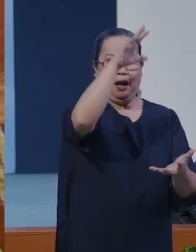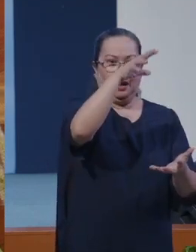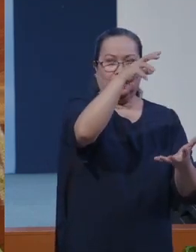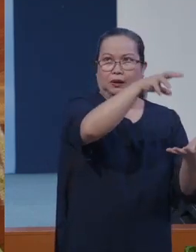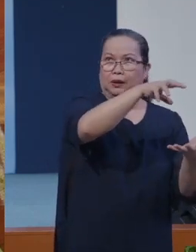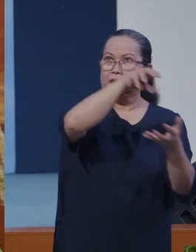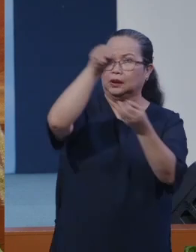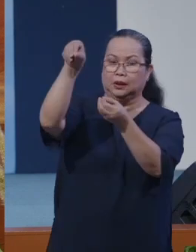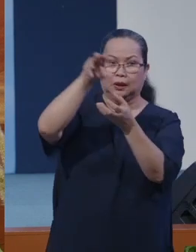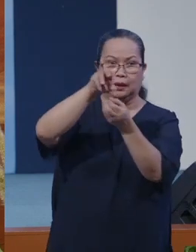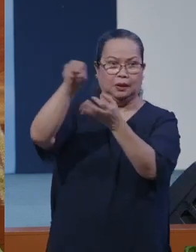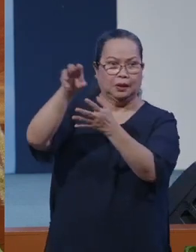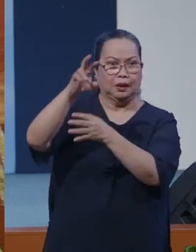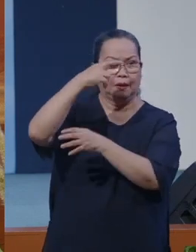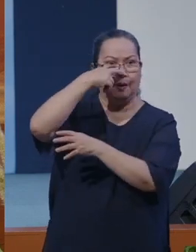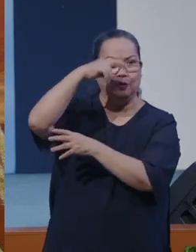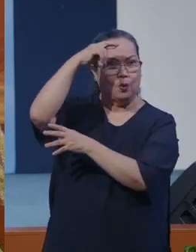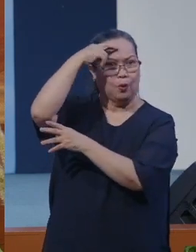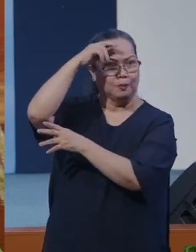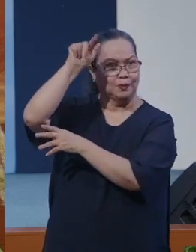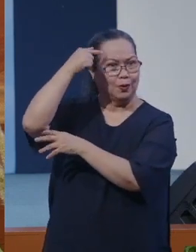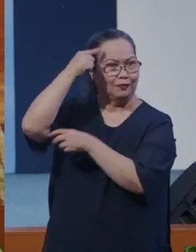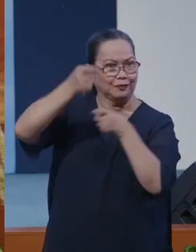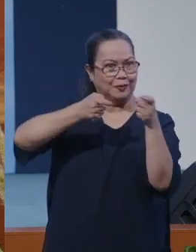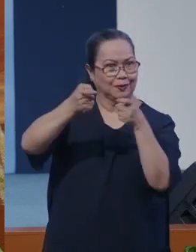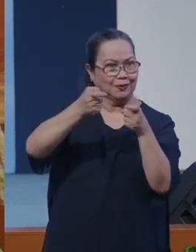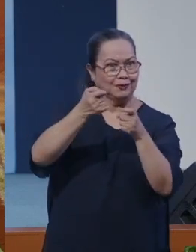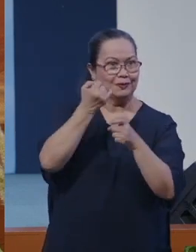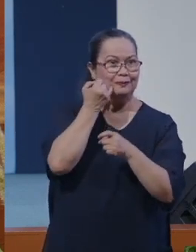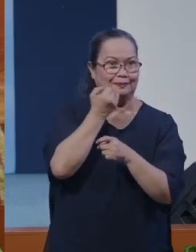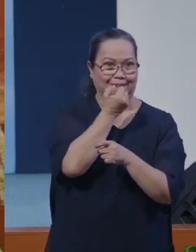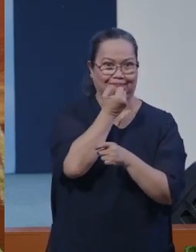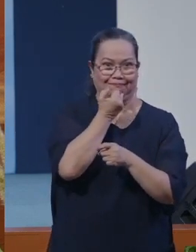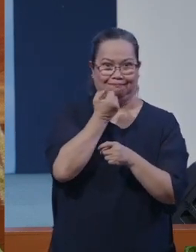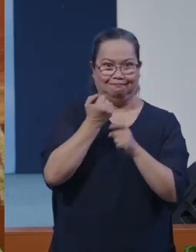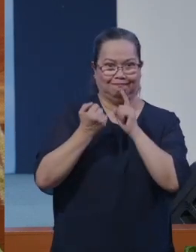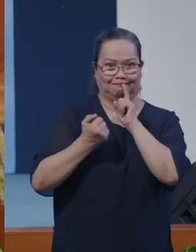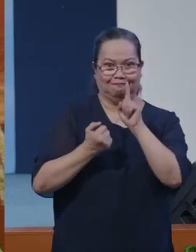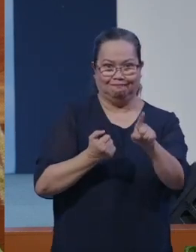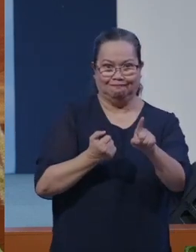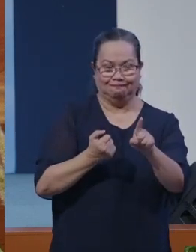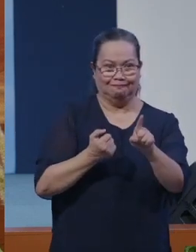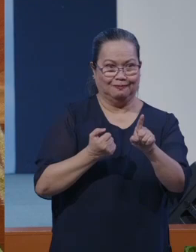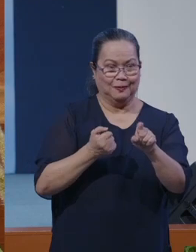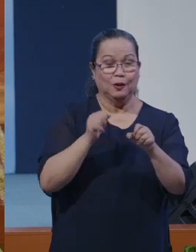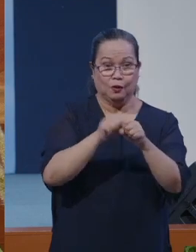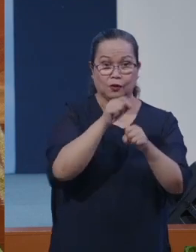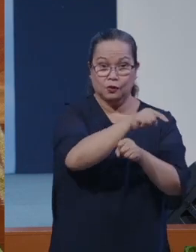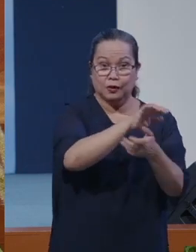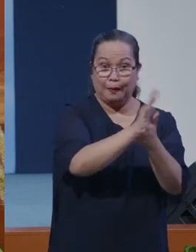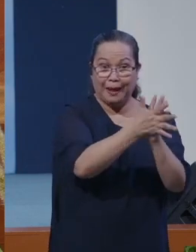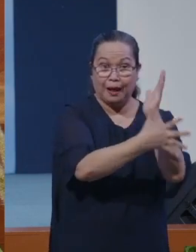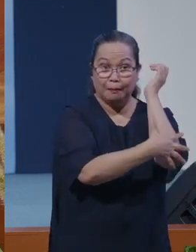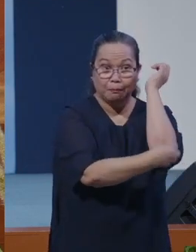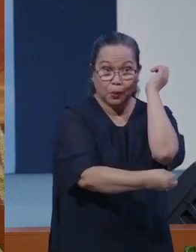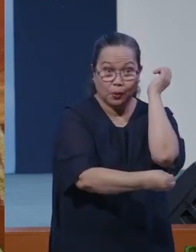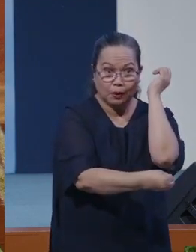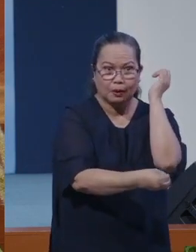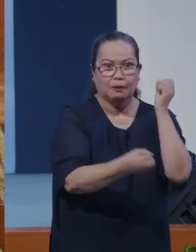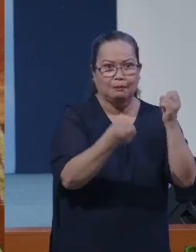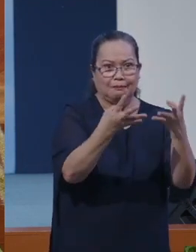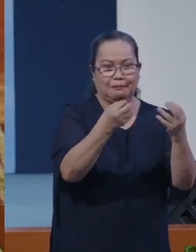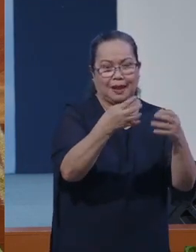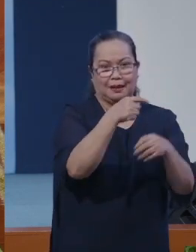Napakabigat po ng taxation ng Rome sa mga taga-Israel. Datapwat marami sa